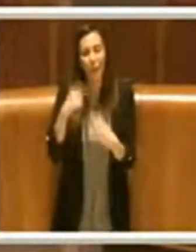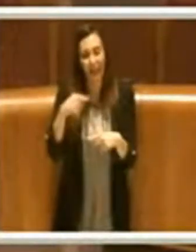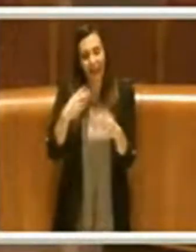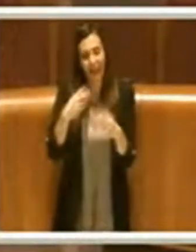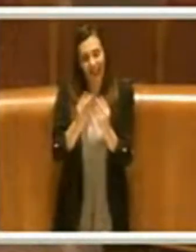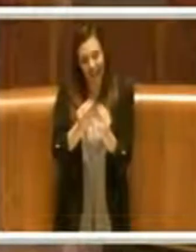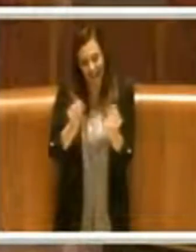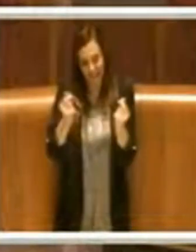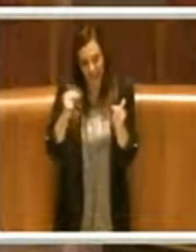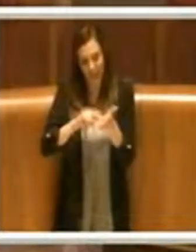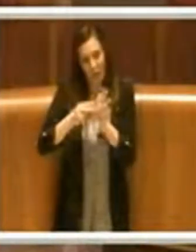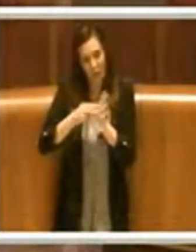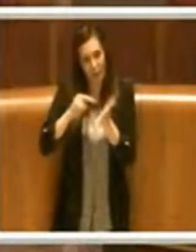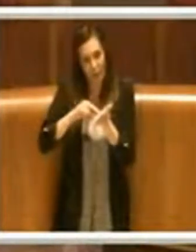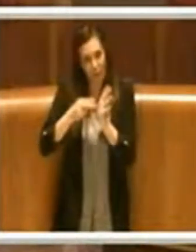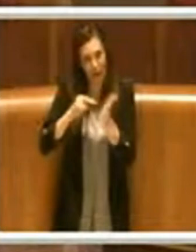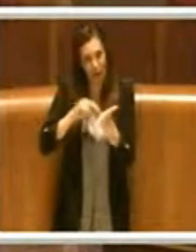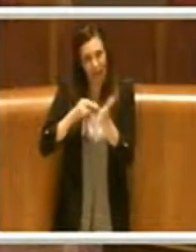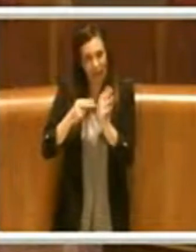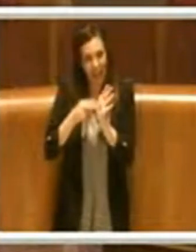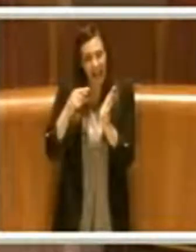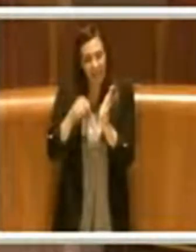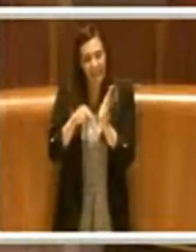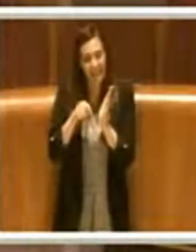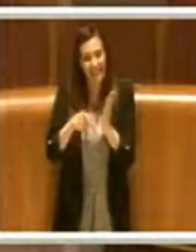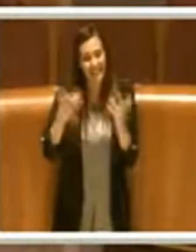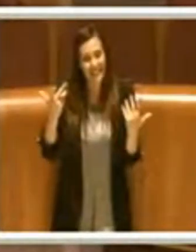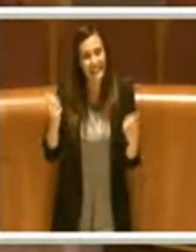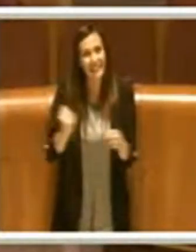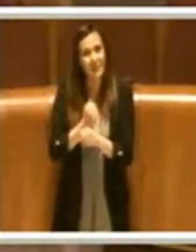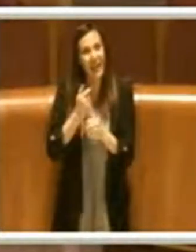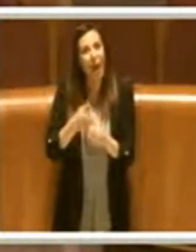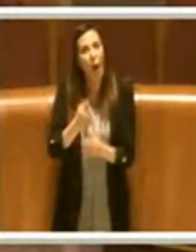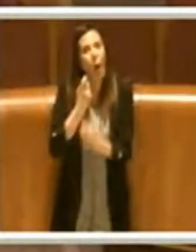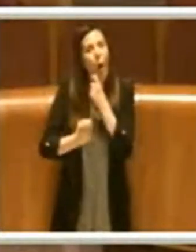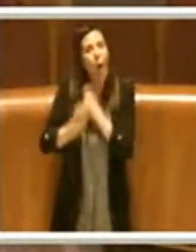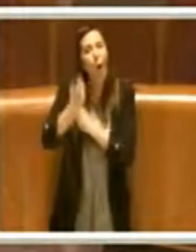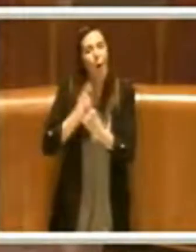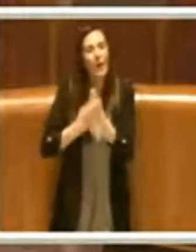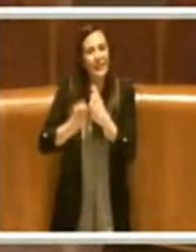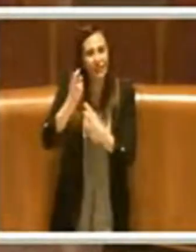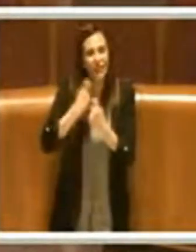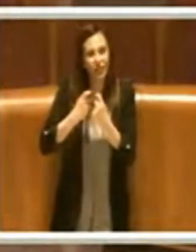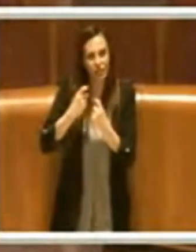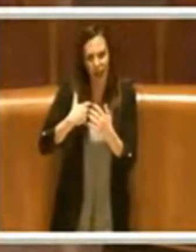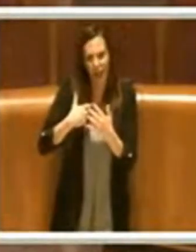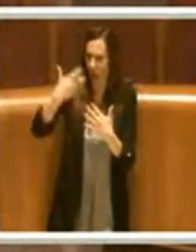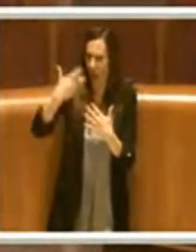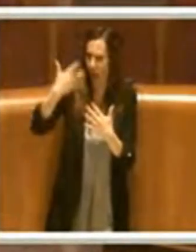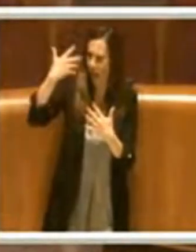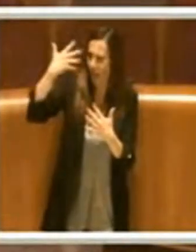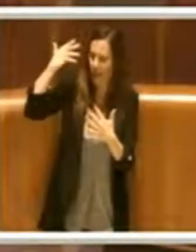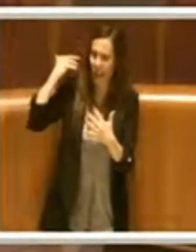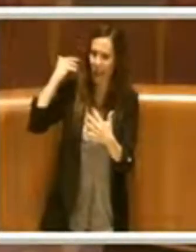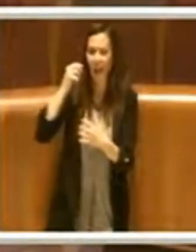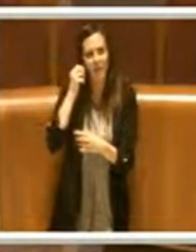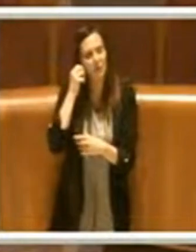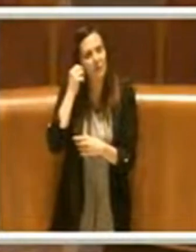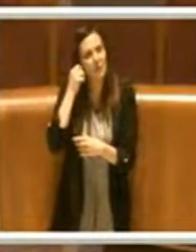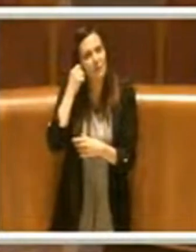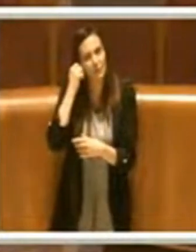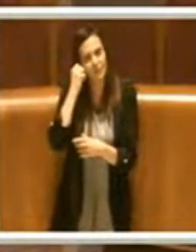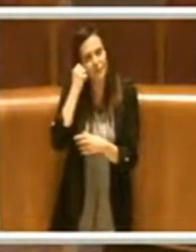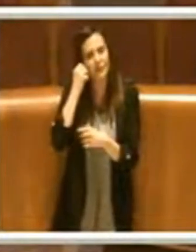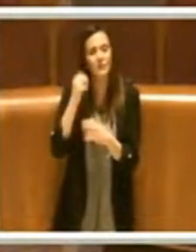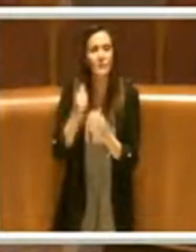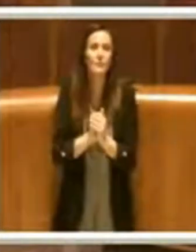problemi che, ahimè, hanno una origine molto lontana nel tempo. E allora,